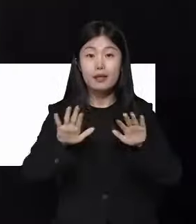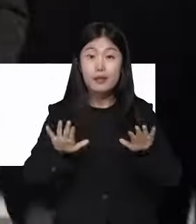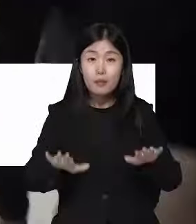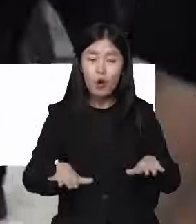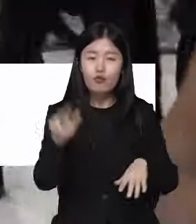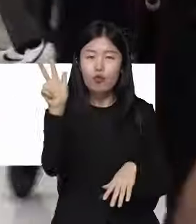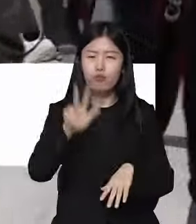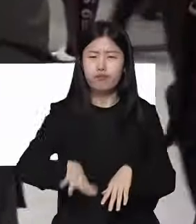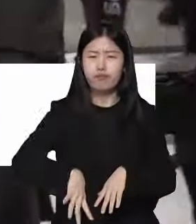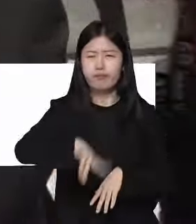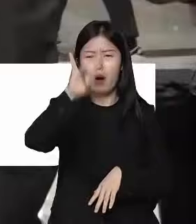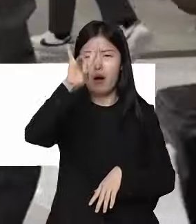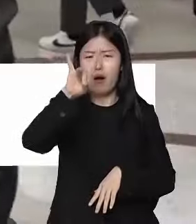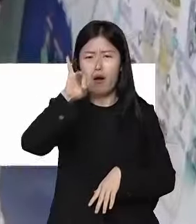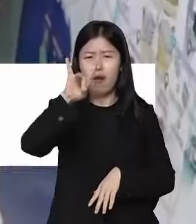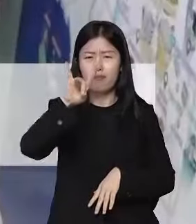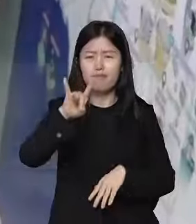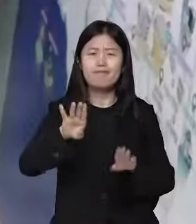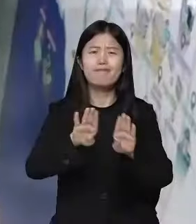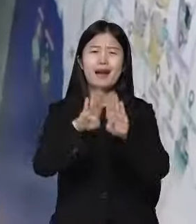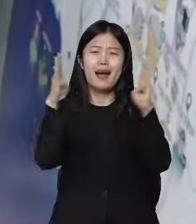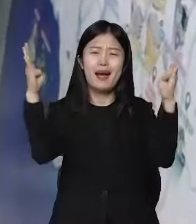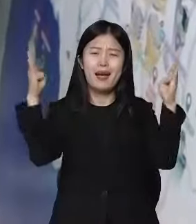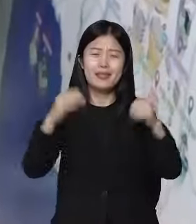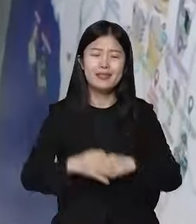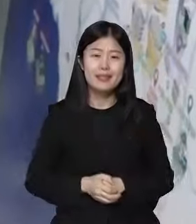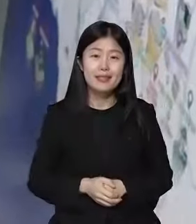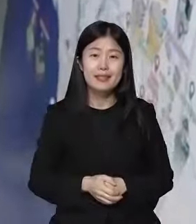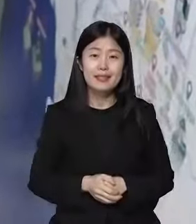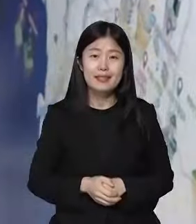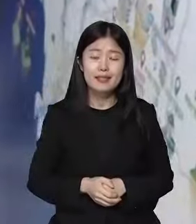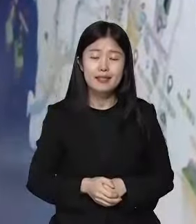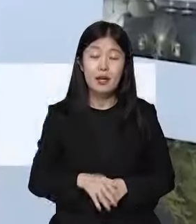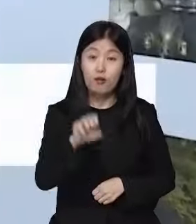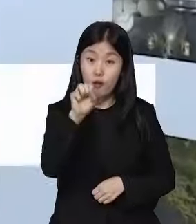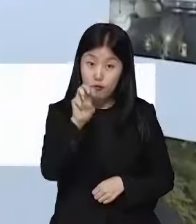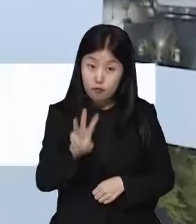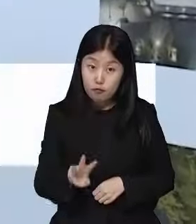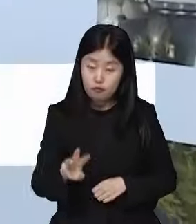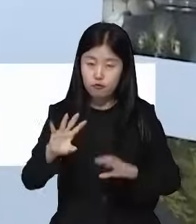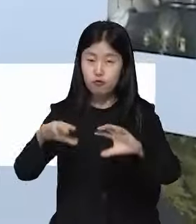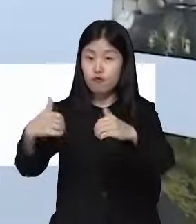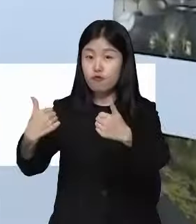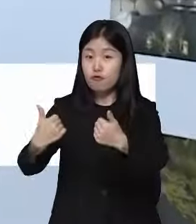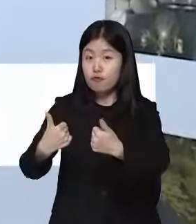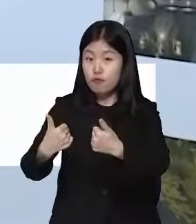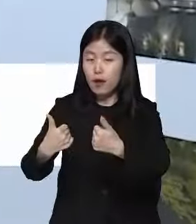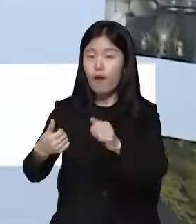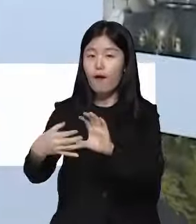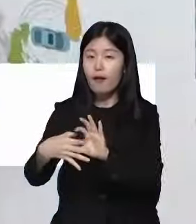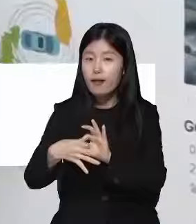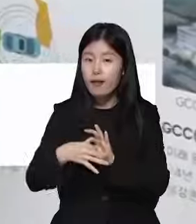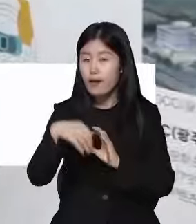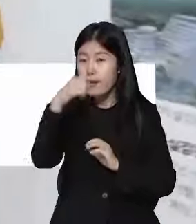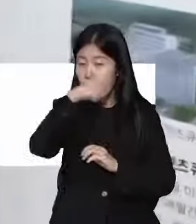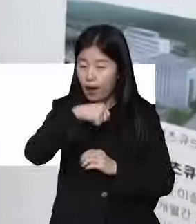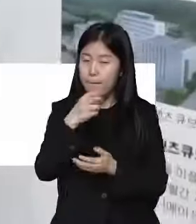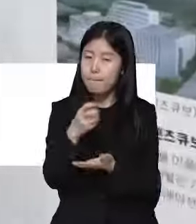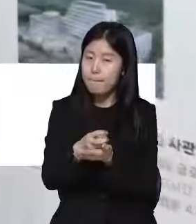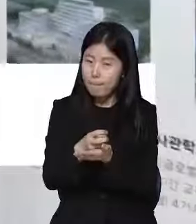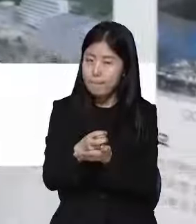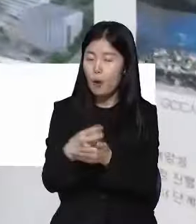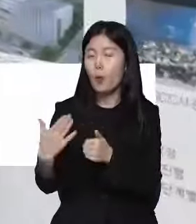날, 국회 광주의 날이 개막했습니다. 광주는 국회와 정당으로부터 입법과 예산 측면에서 도움을